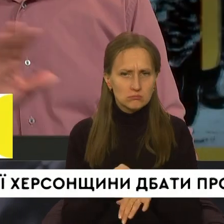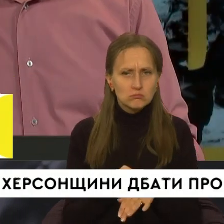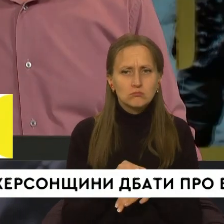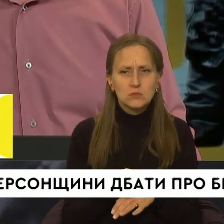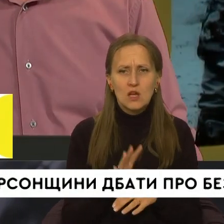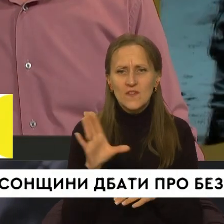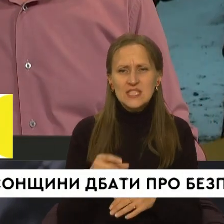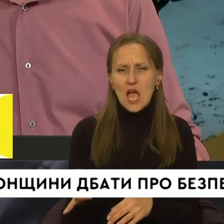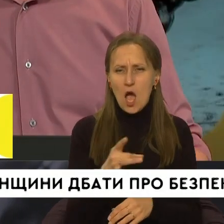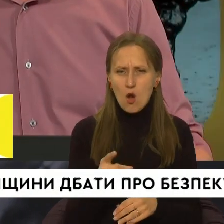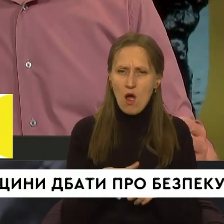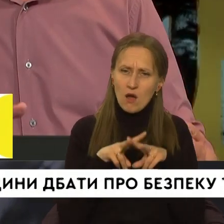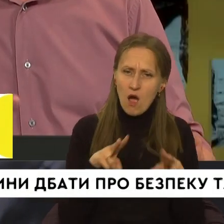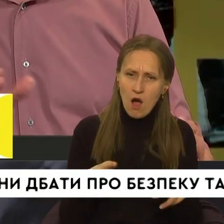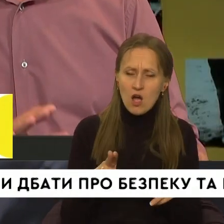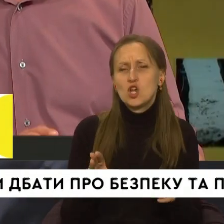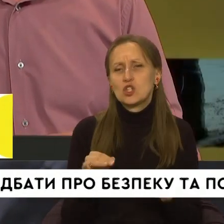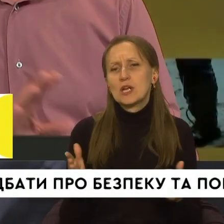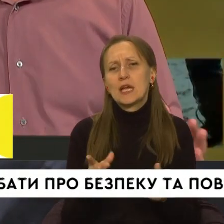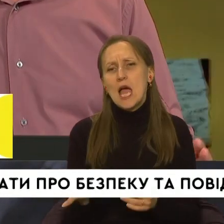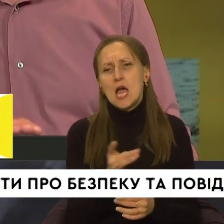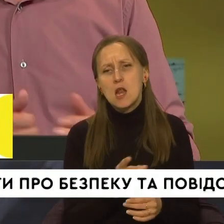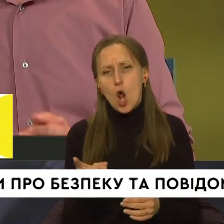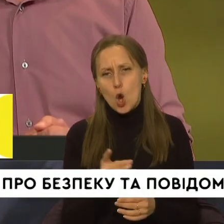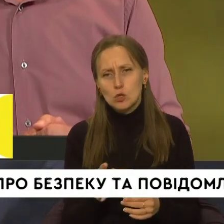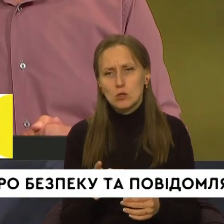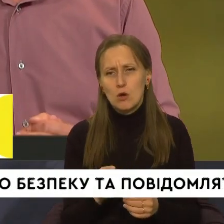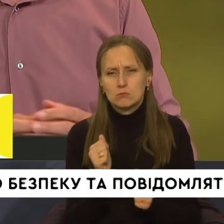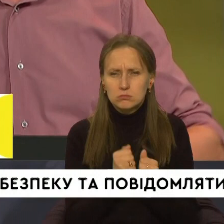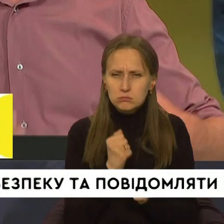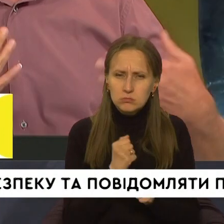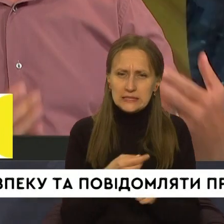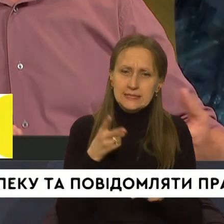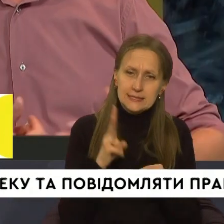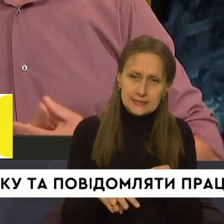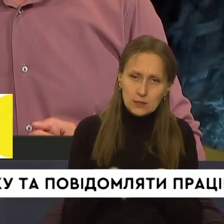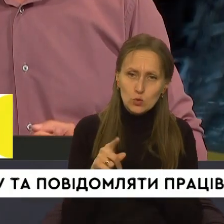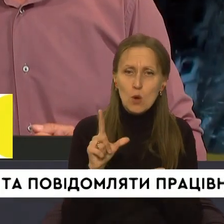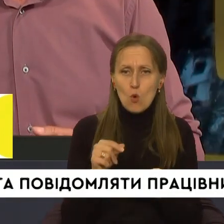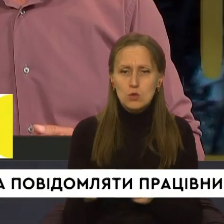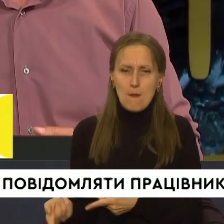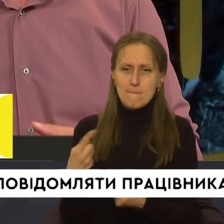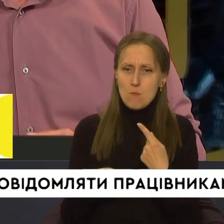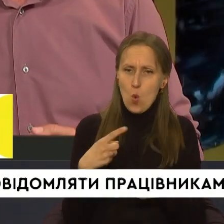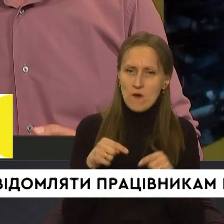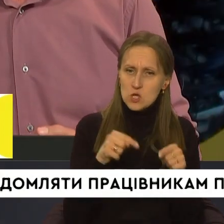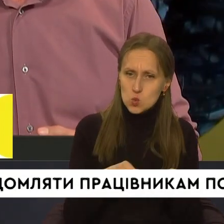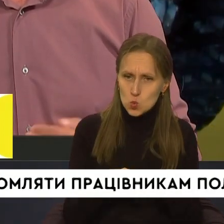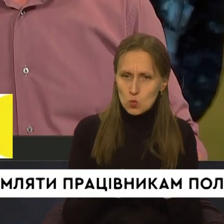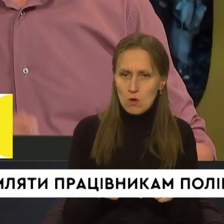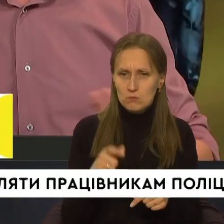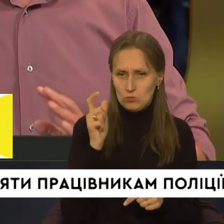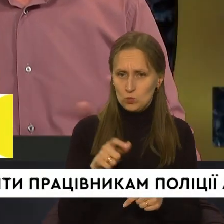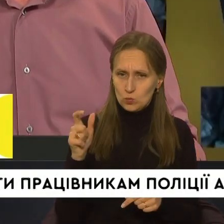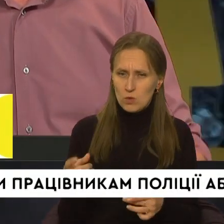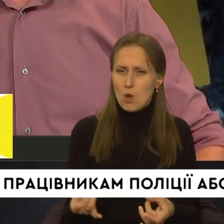в усіх районах одночасно, чи все ж таки якийсь район опрацювання закінчиться і туди можна буде повернутися